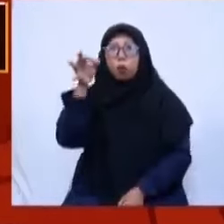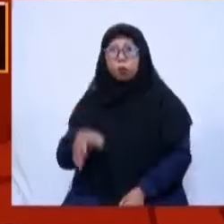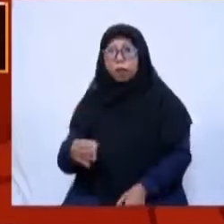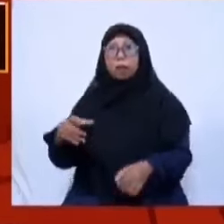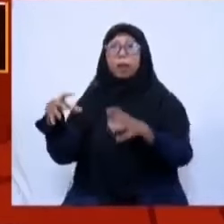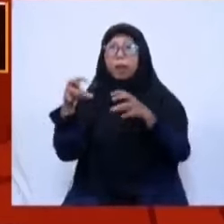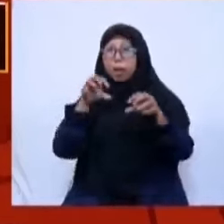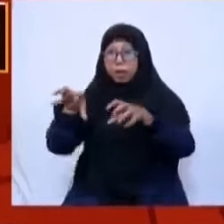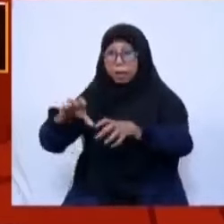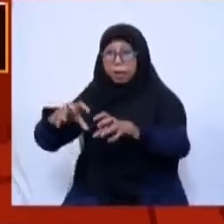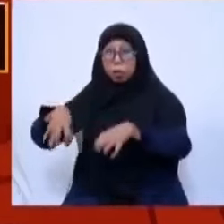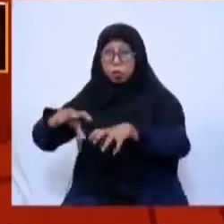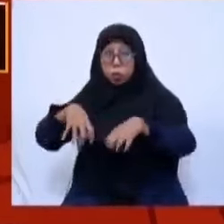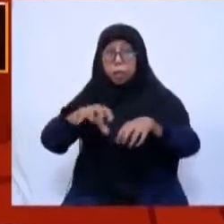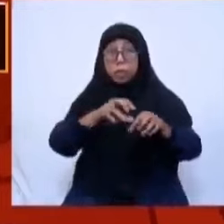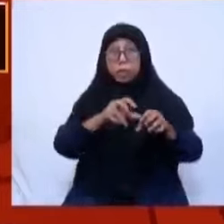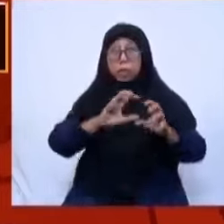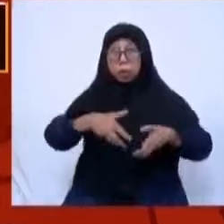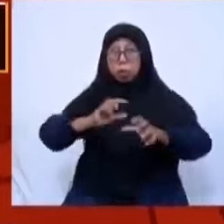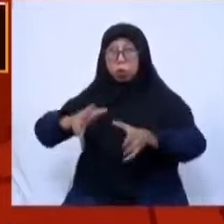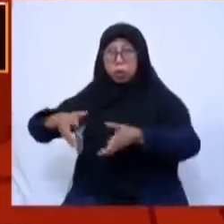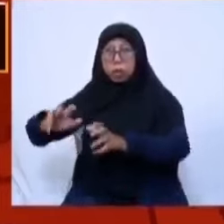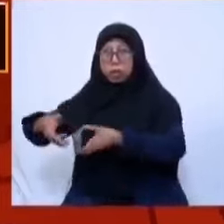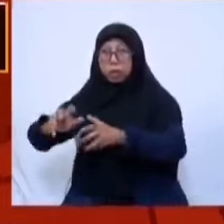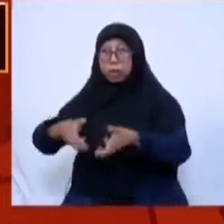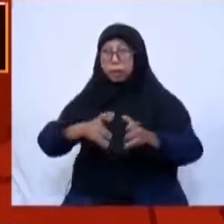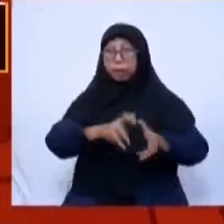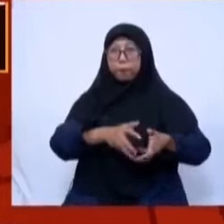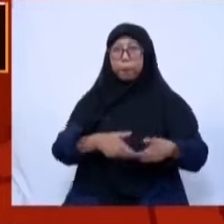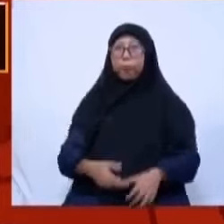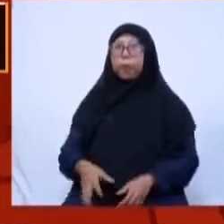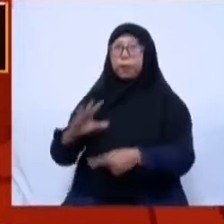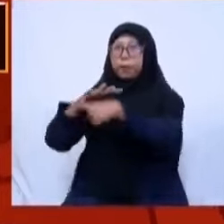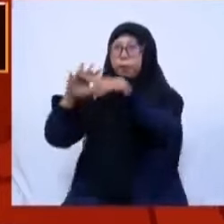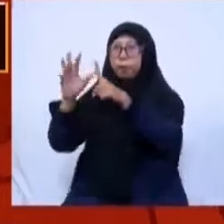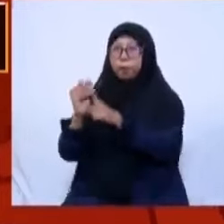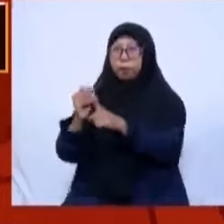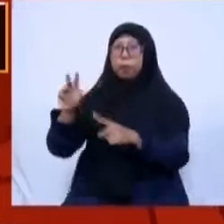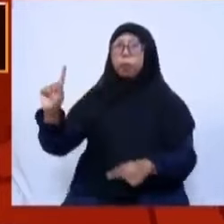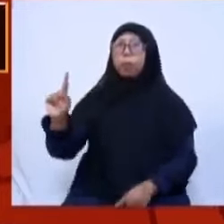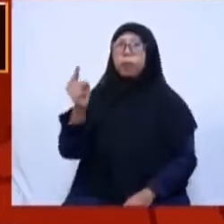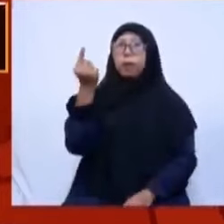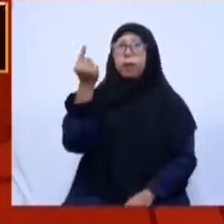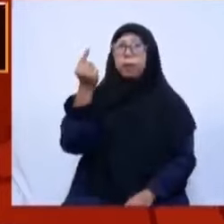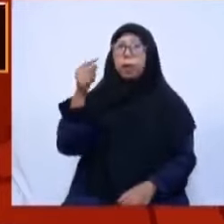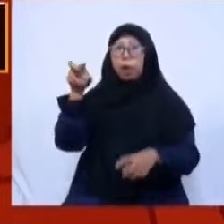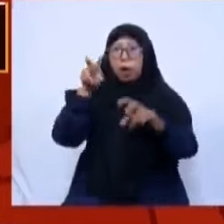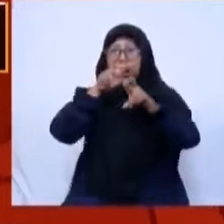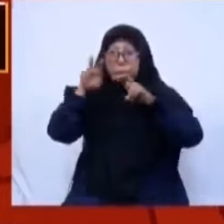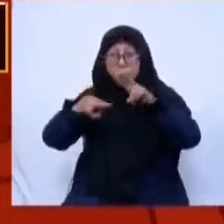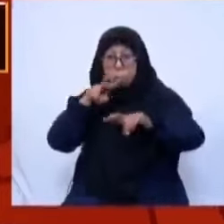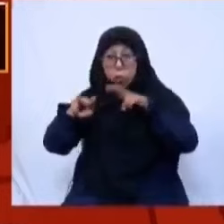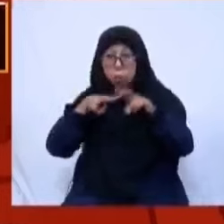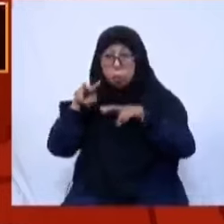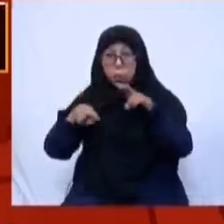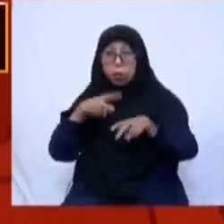industri. Seluruhnya harus dioptimalkan dengan 4 kerangka dasar. Yang pertama adalah mengevaluasi seluruh tata ruang di Provinsi